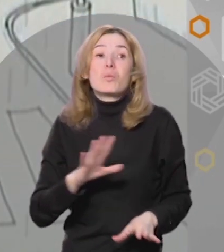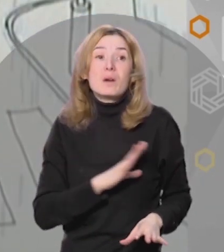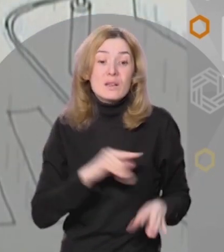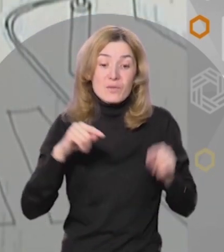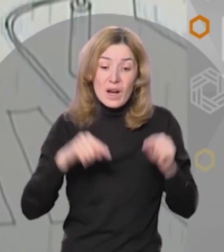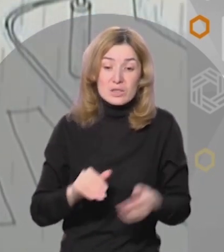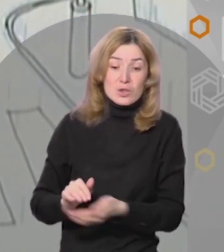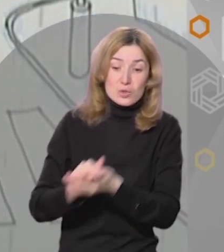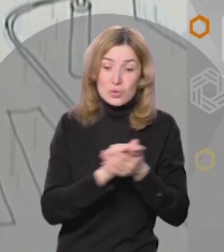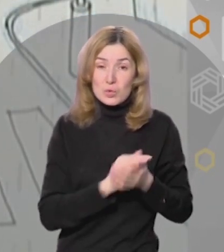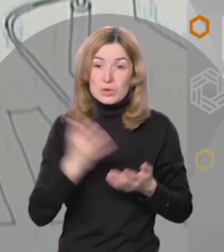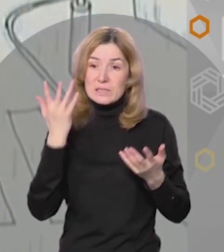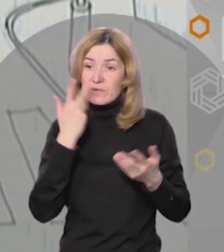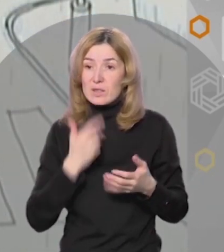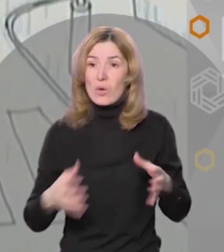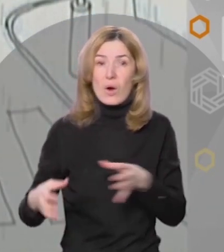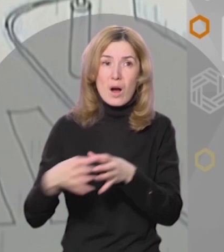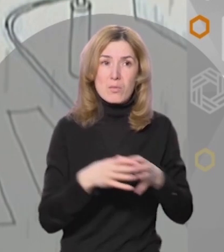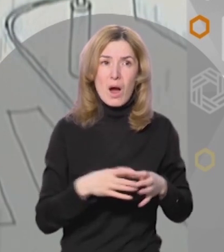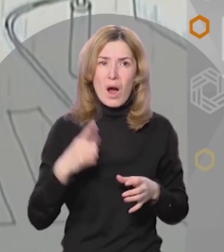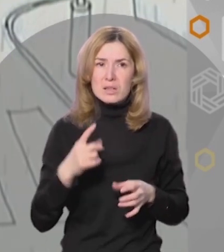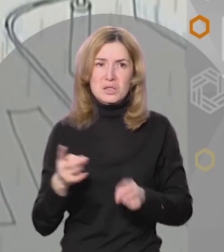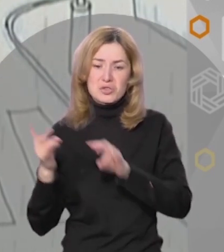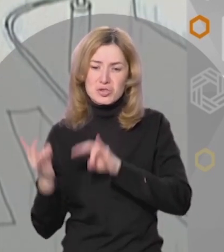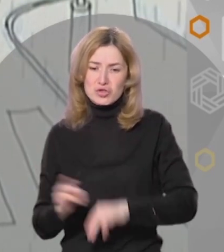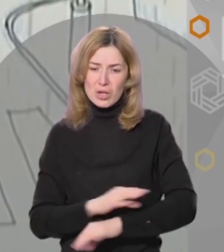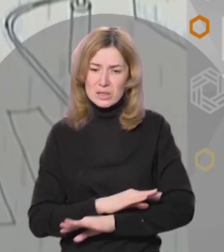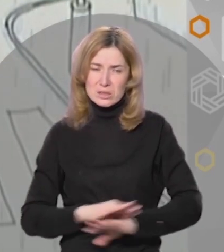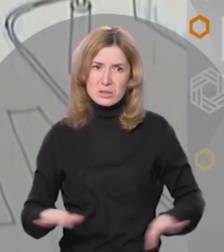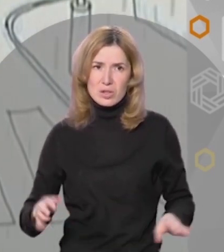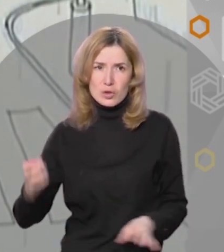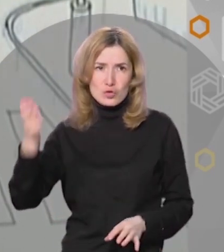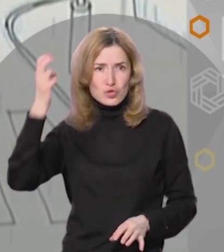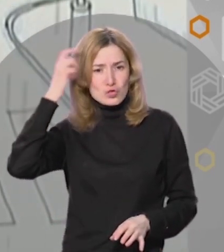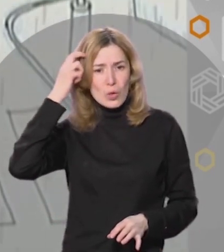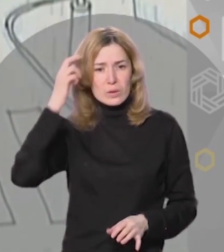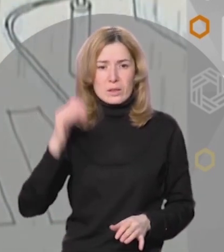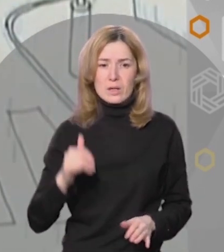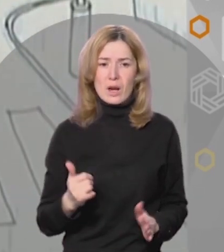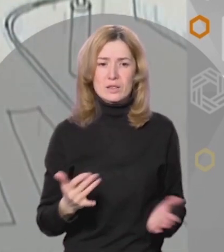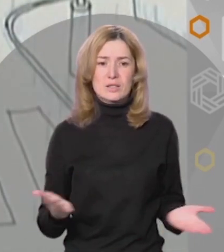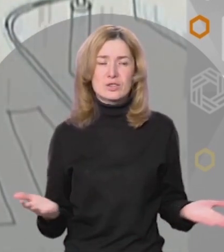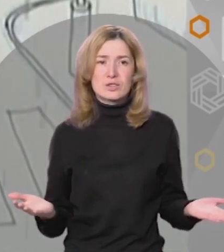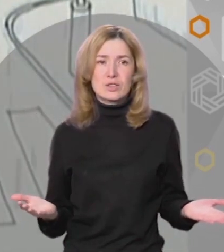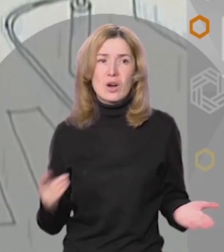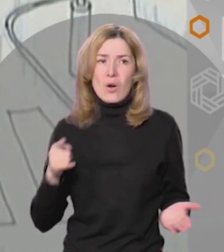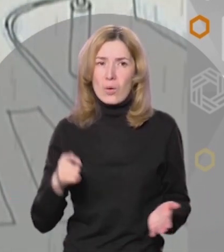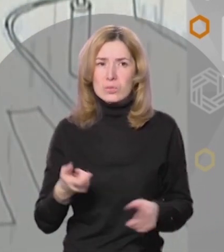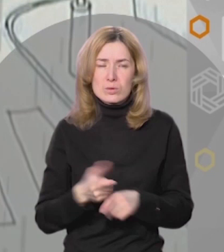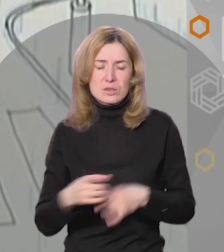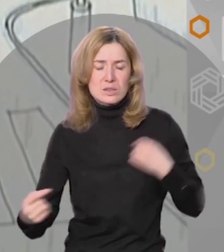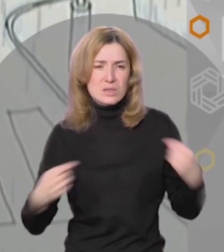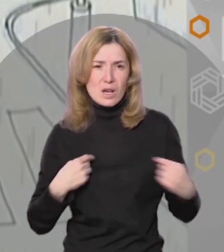был в этой дружной цветной компании один несчастный – черный карандашик. Он